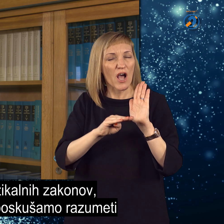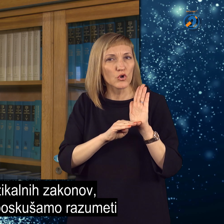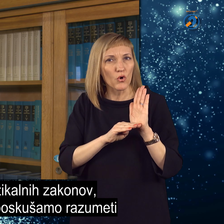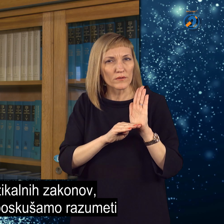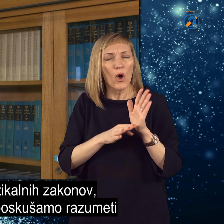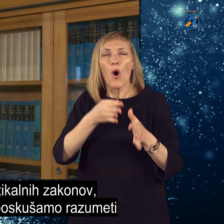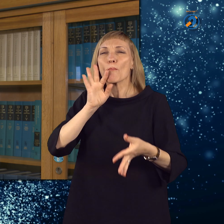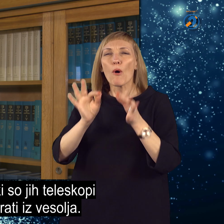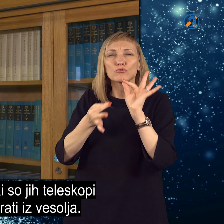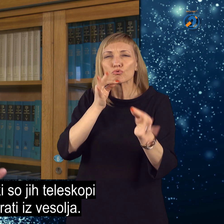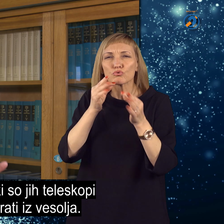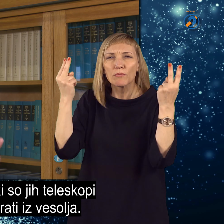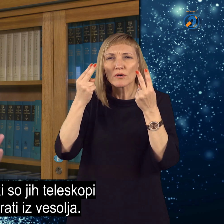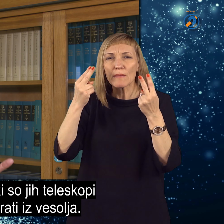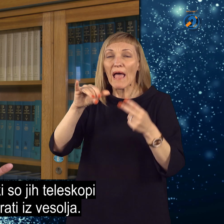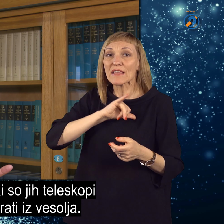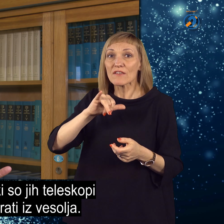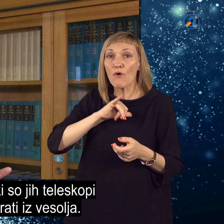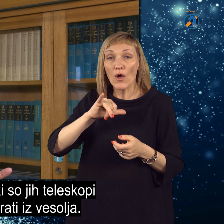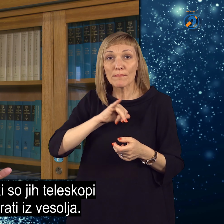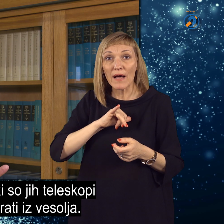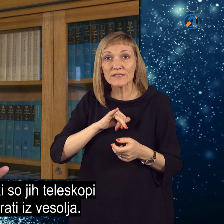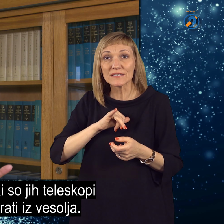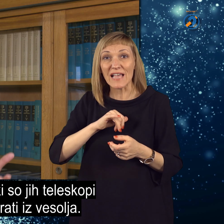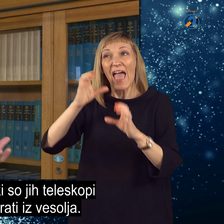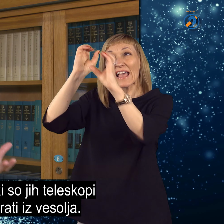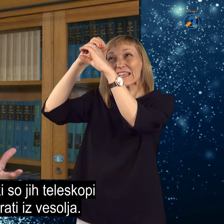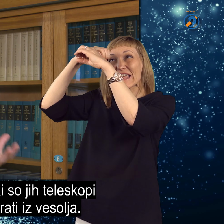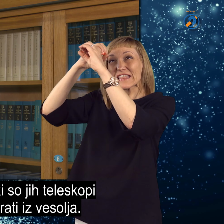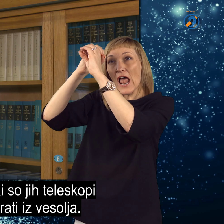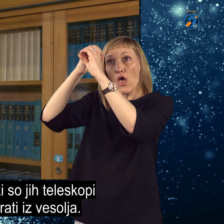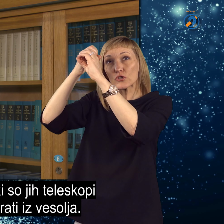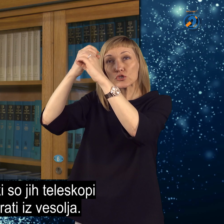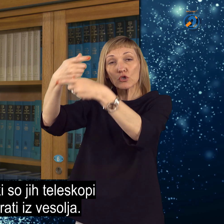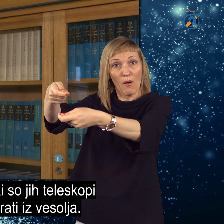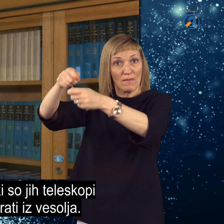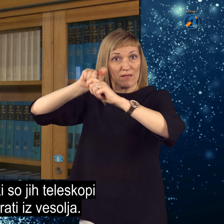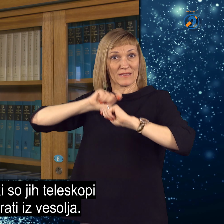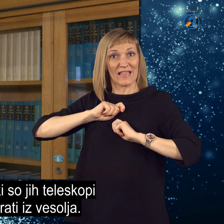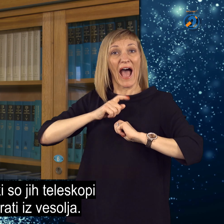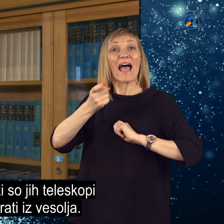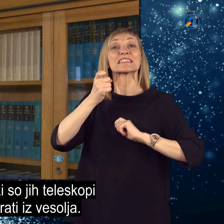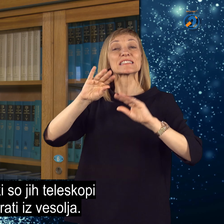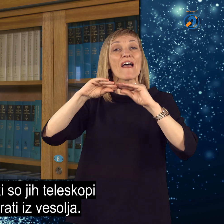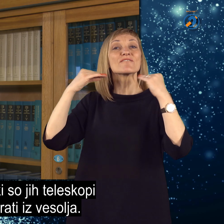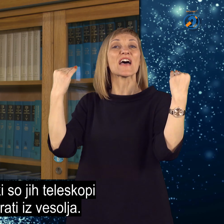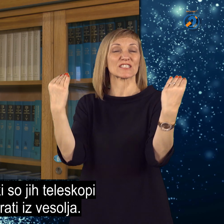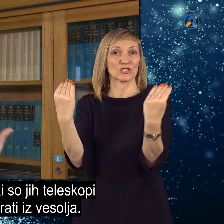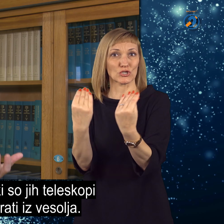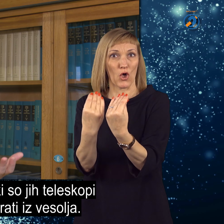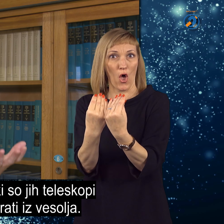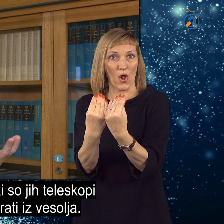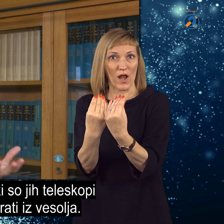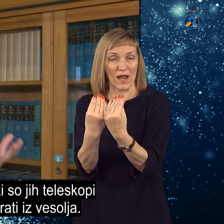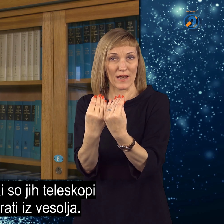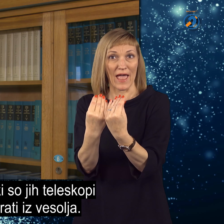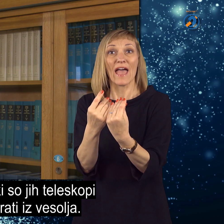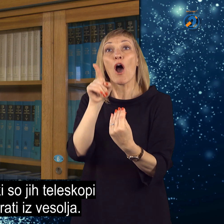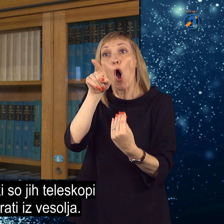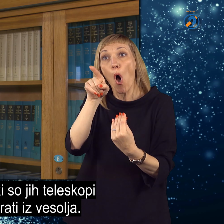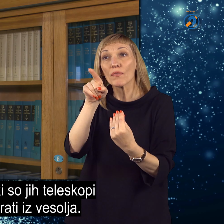skušamo razumeti informacije, ki nam jih teleskopi vrnejo, torej in ki so jih teleskopi